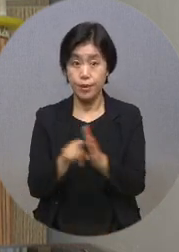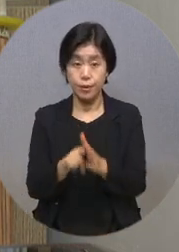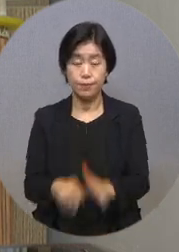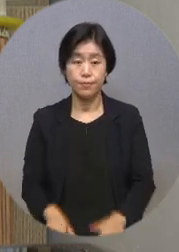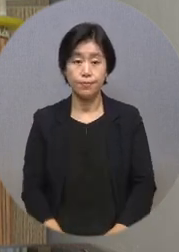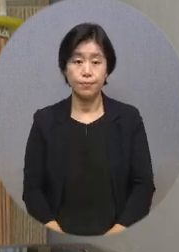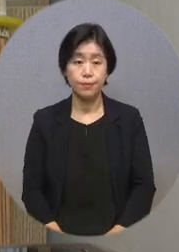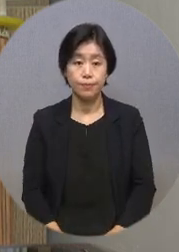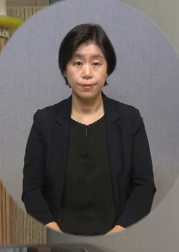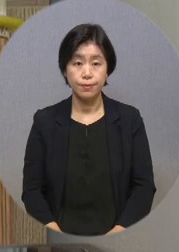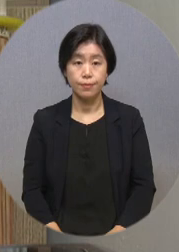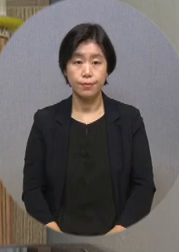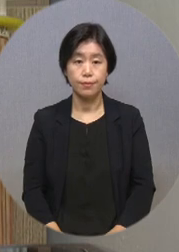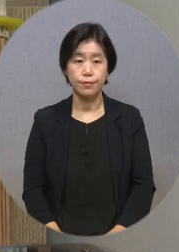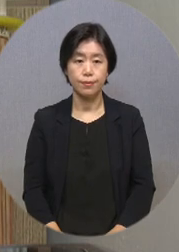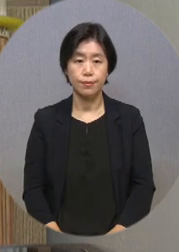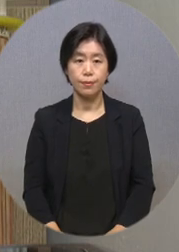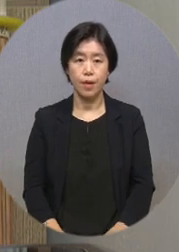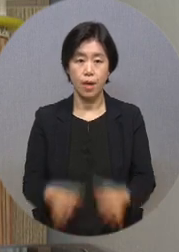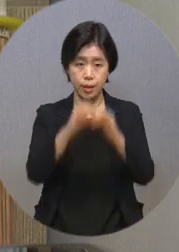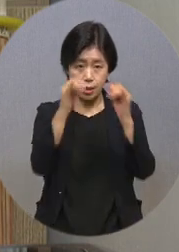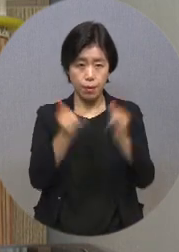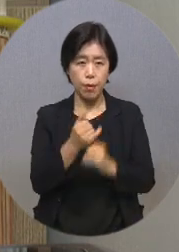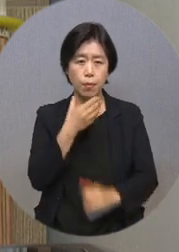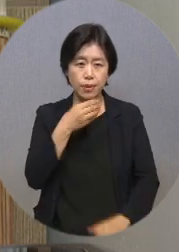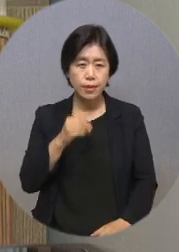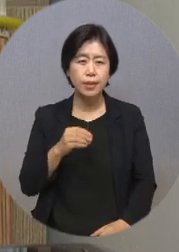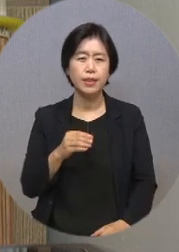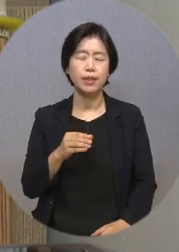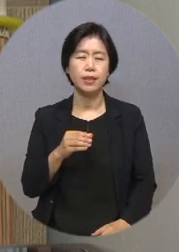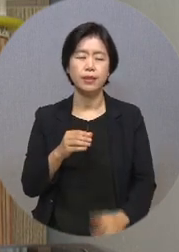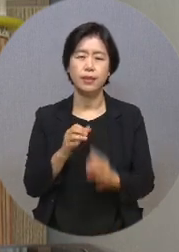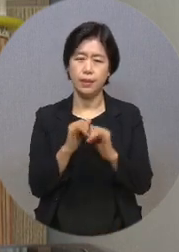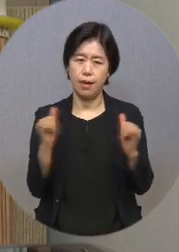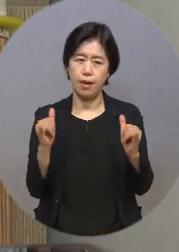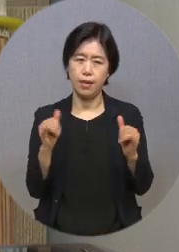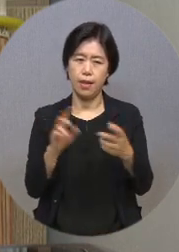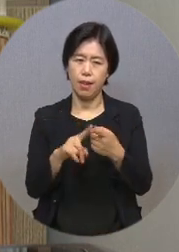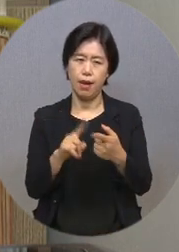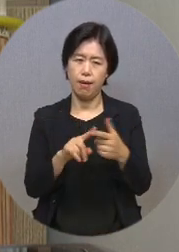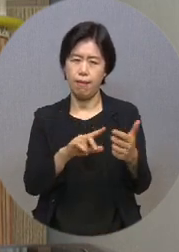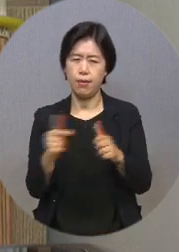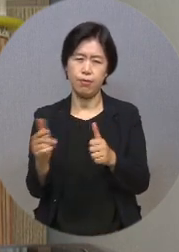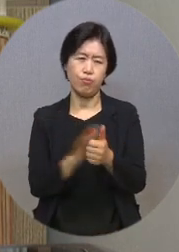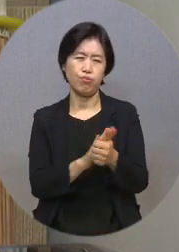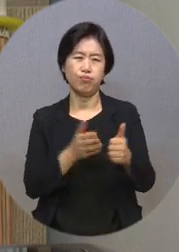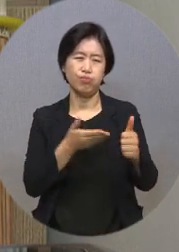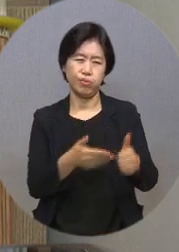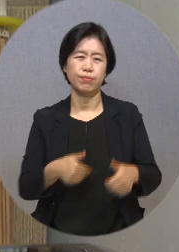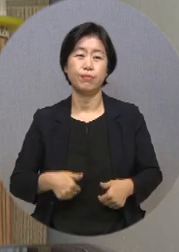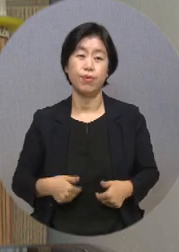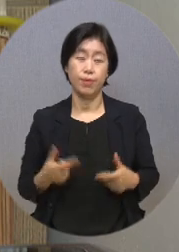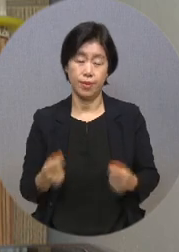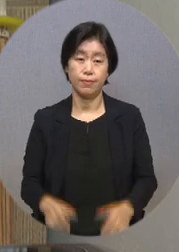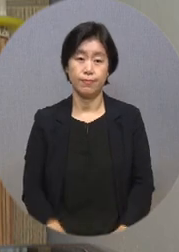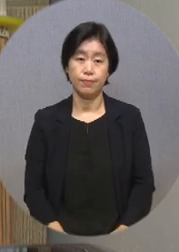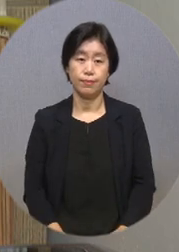사회복지 종사자 등의 그 처우 개선이 반드시 저는 좀 필요하다고 생각합니다. 사실은